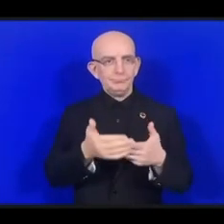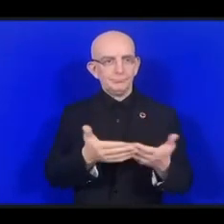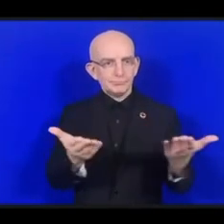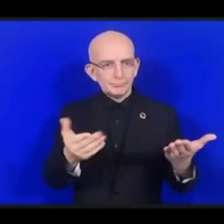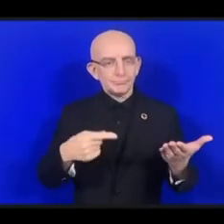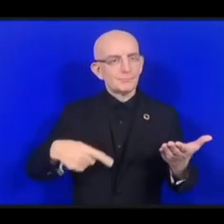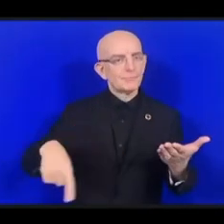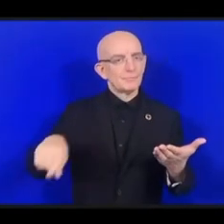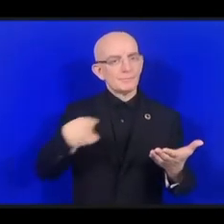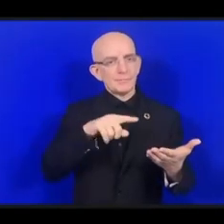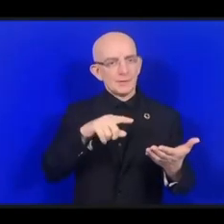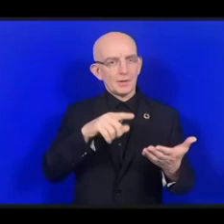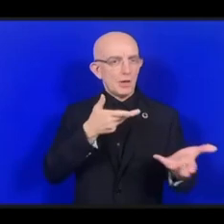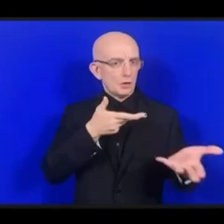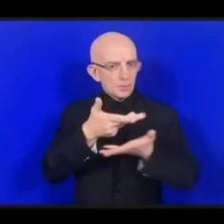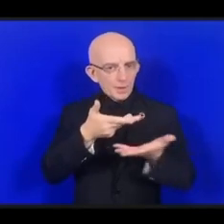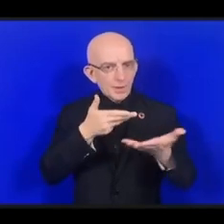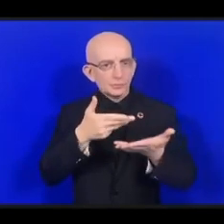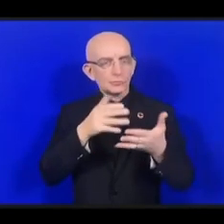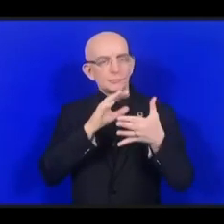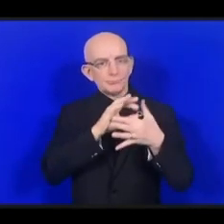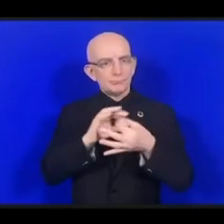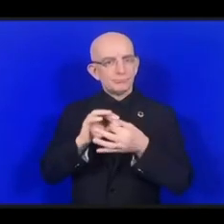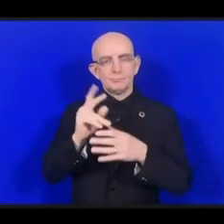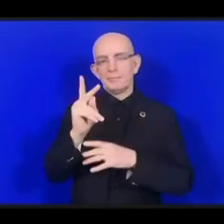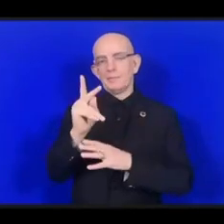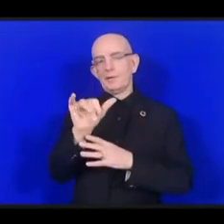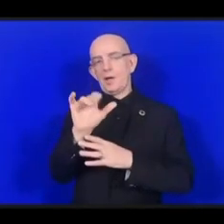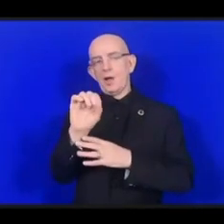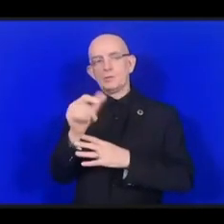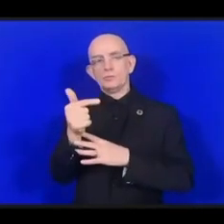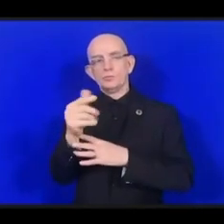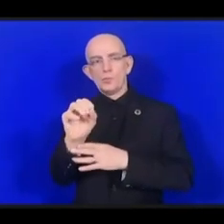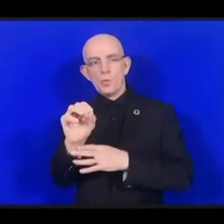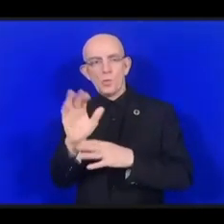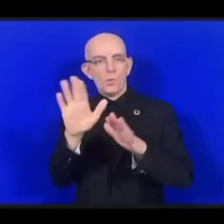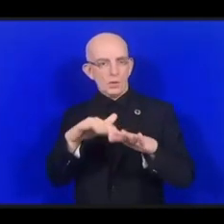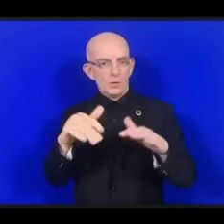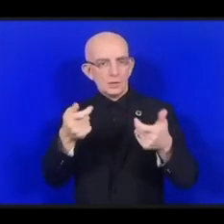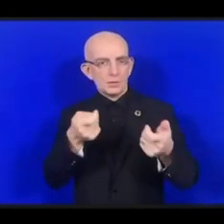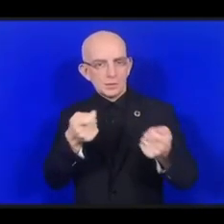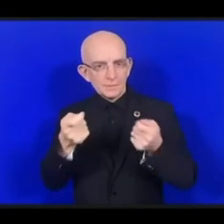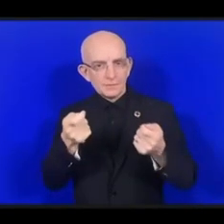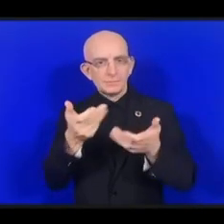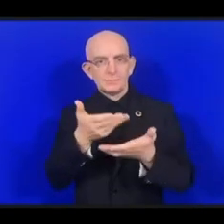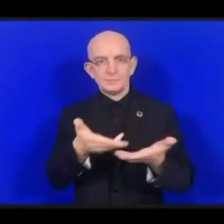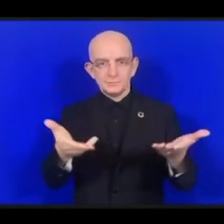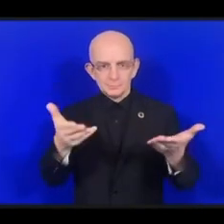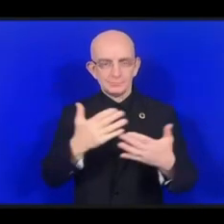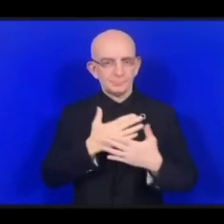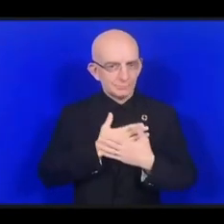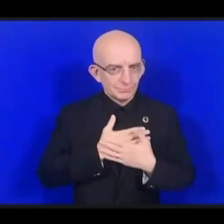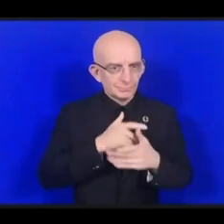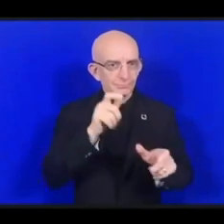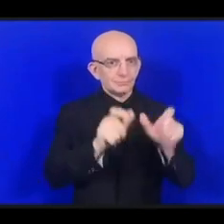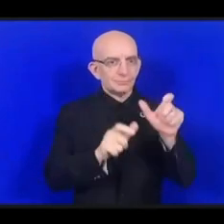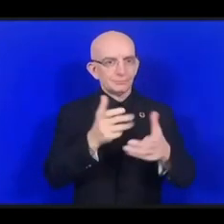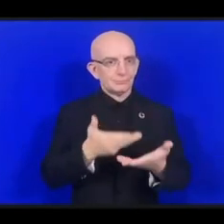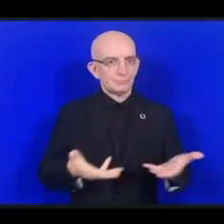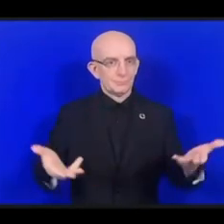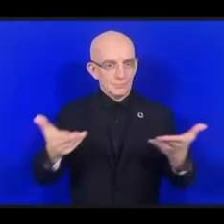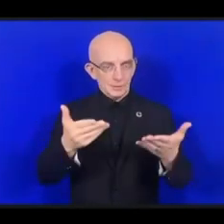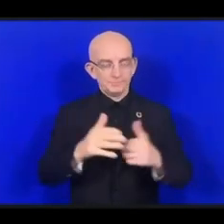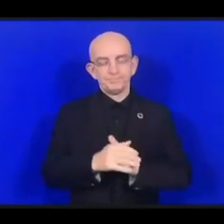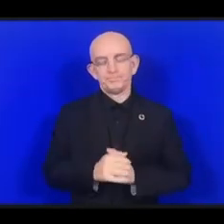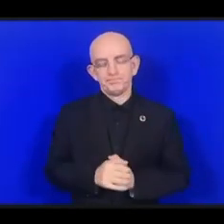京都市的领导、各位阁下、各位嘉宾。过去几天呢，我们都在开不同的会，讨论